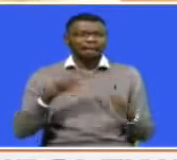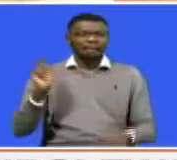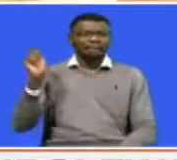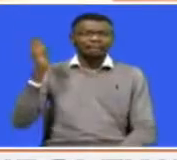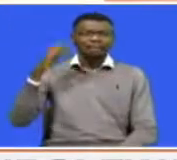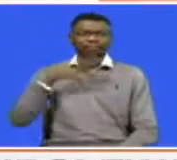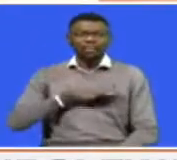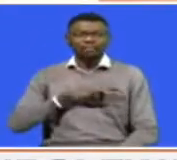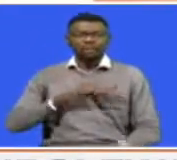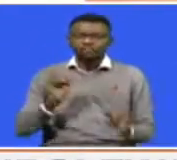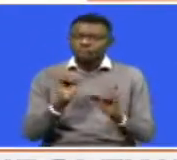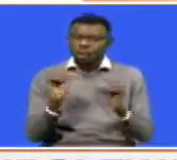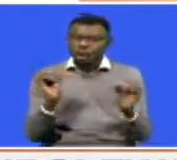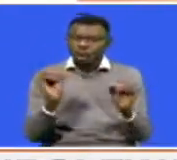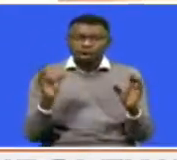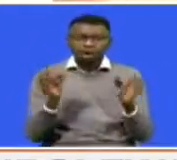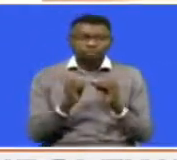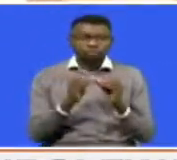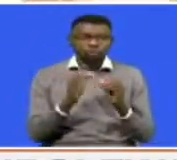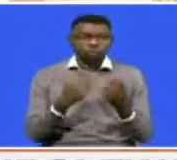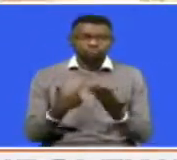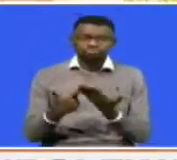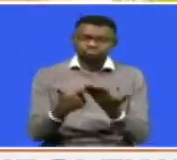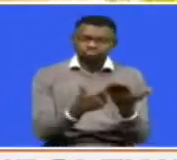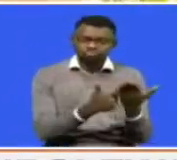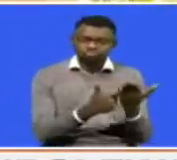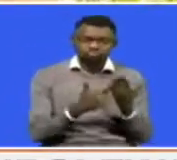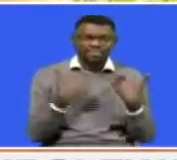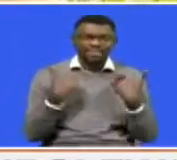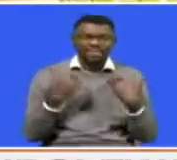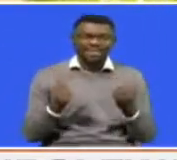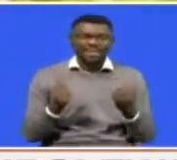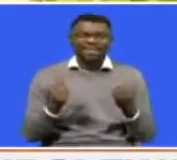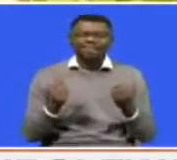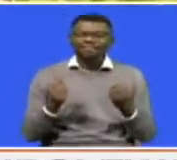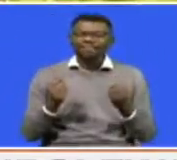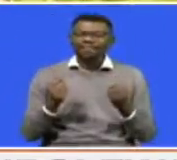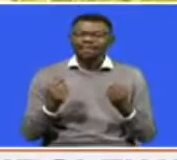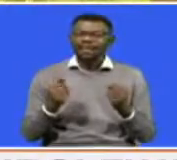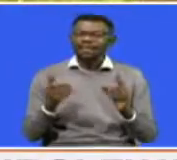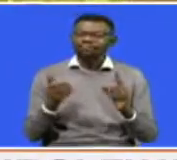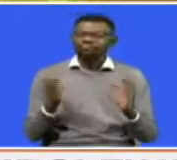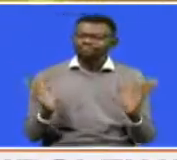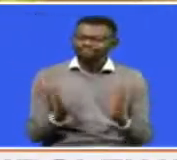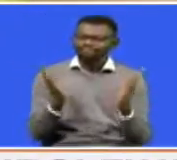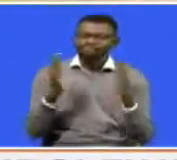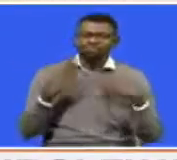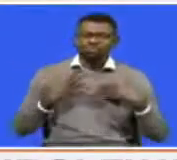Aidha, mkutano huo pia ulijadili suala la afya ukitoa wito kwa Wakenya kujisajili kwa bima ya huduma ya afya NHI.